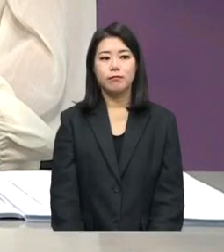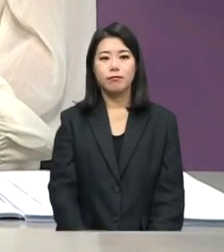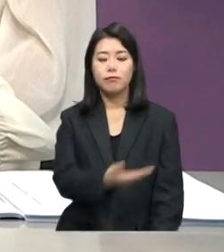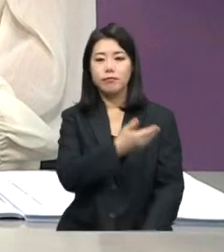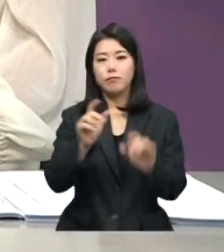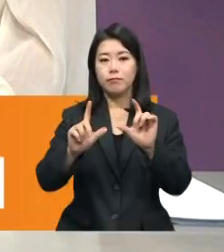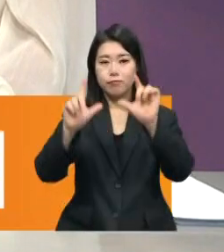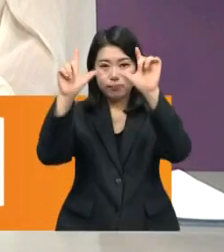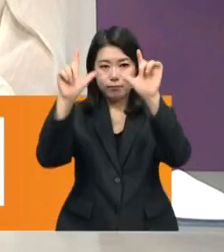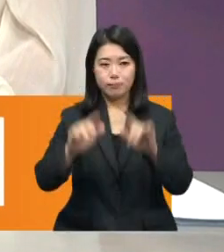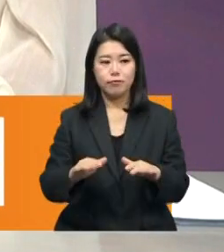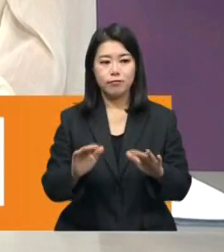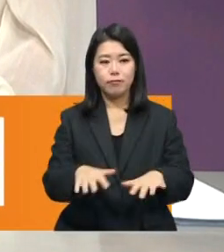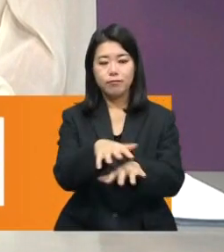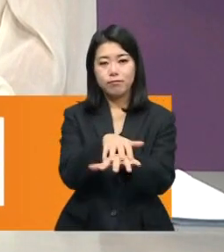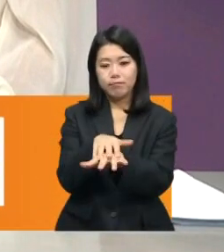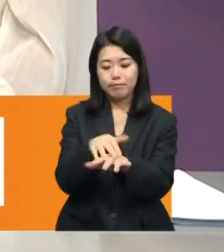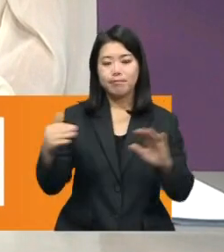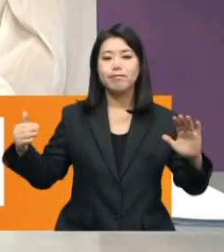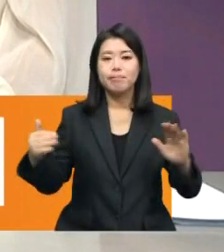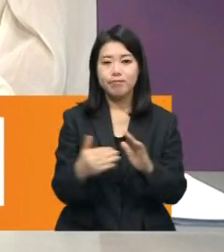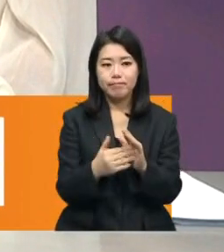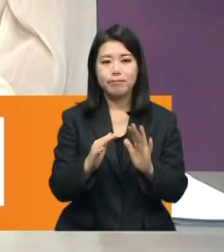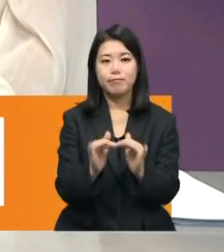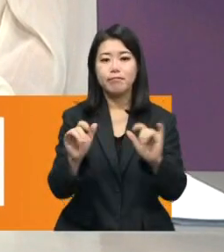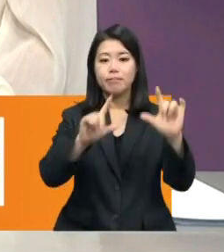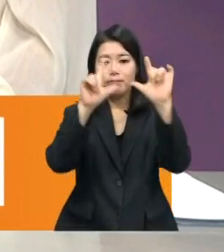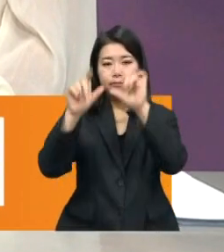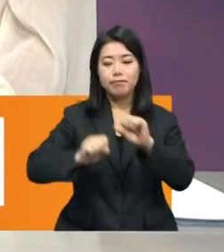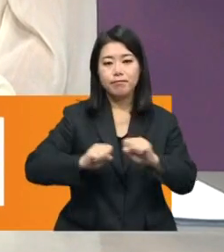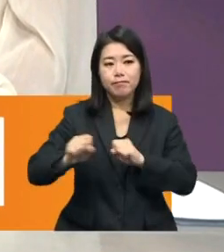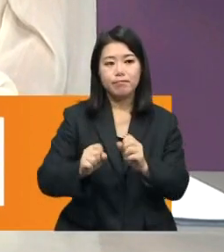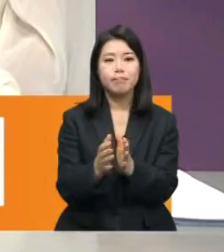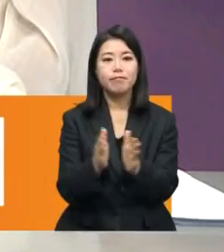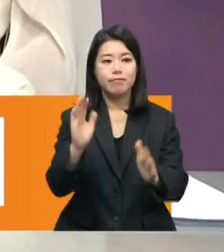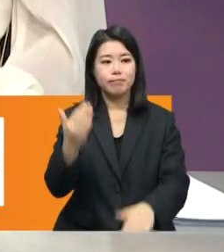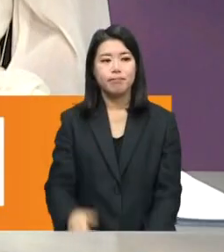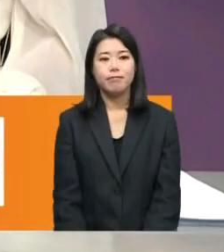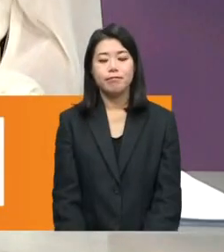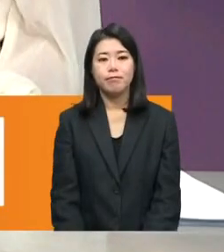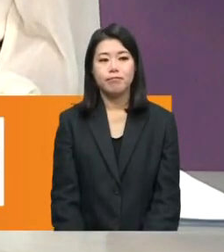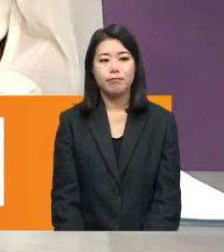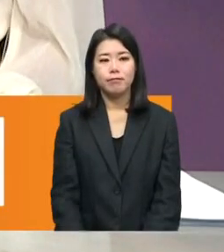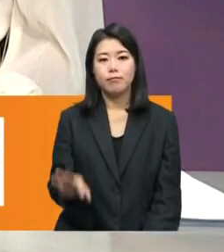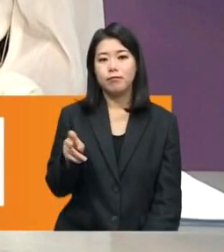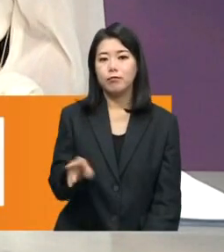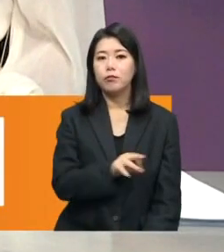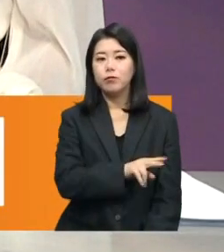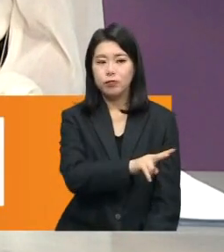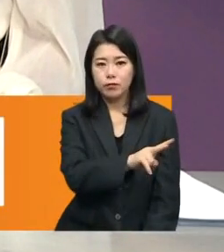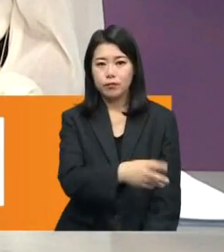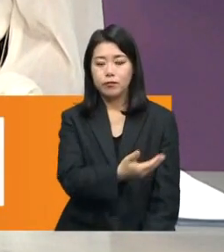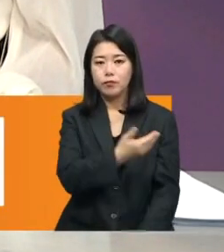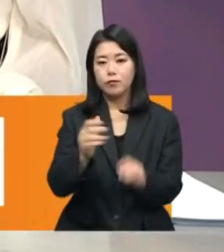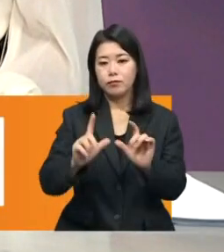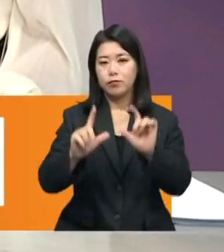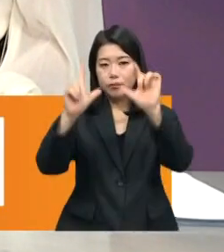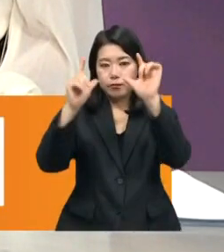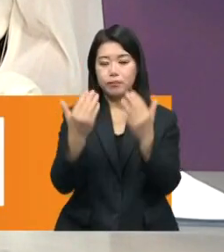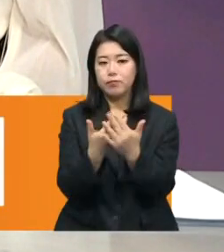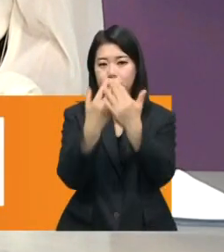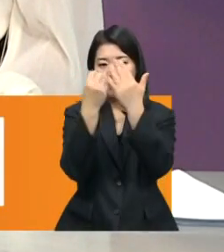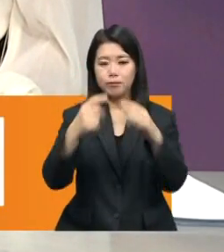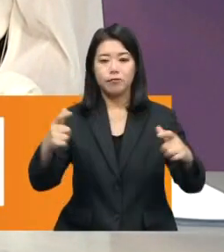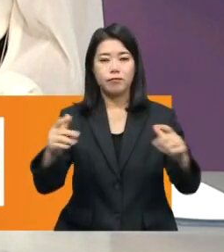강동구 의회가 후반기 원구성을 매듭 짓고 민생 행보에 돌입했습니다. 개원식 후 여야 의장단은 강동 발전과 구민